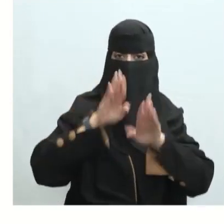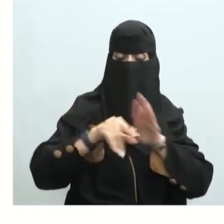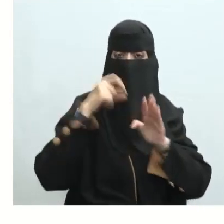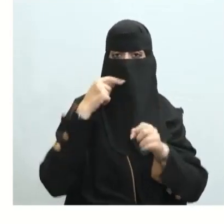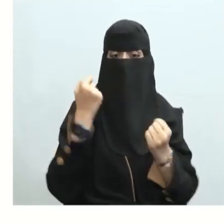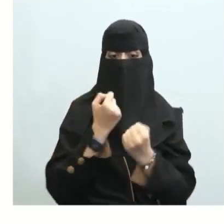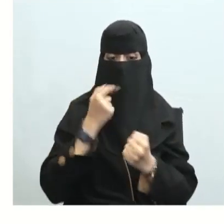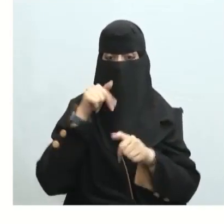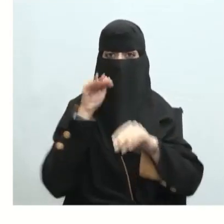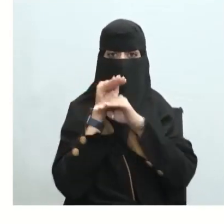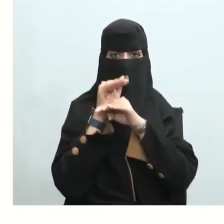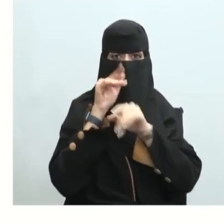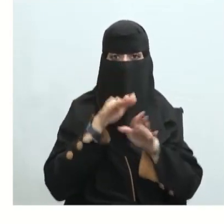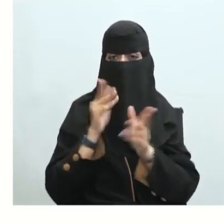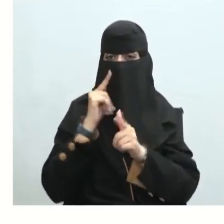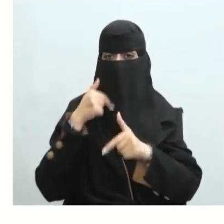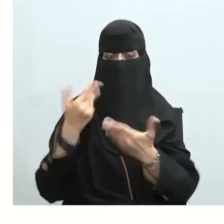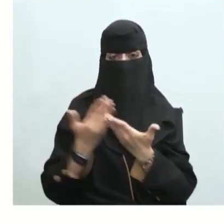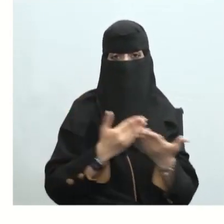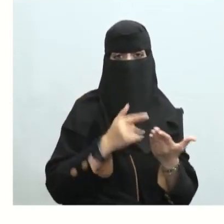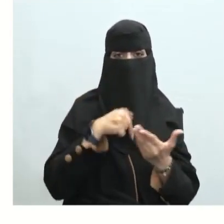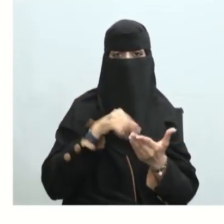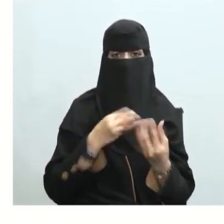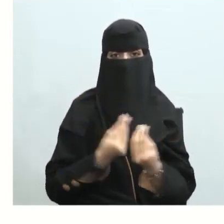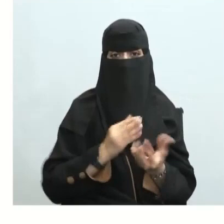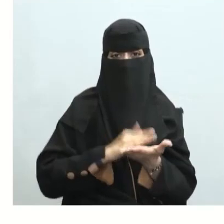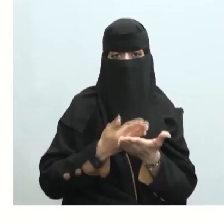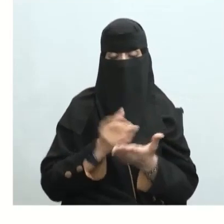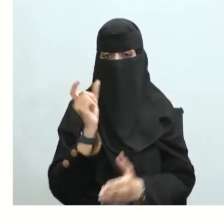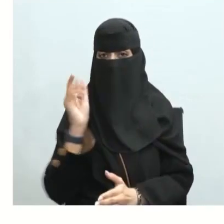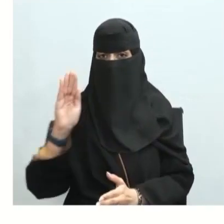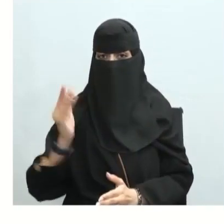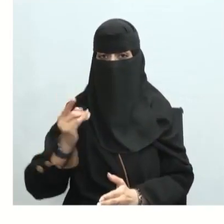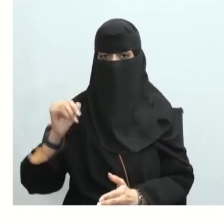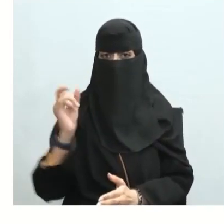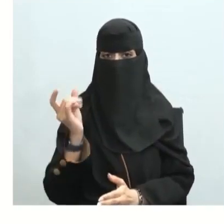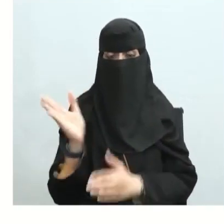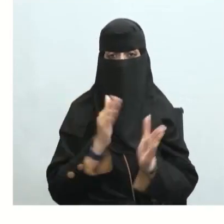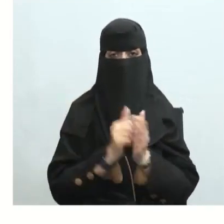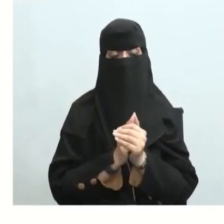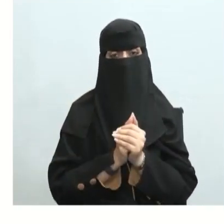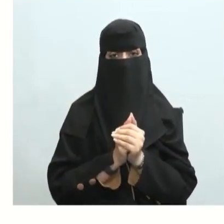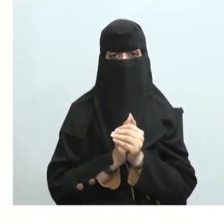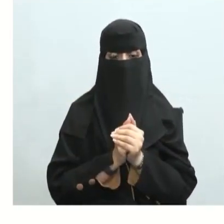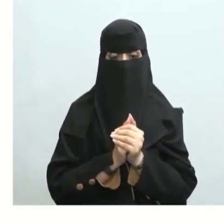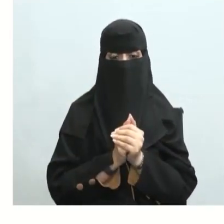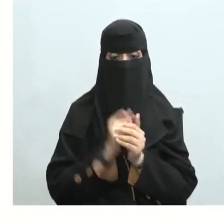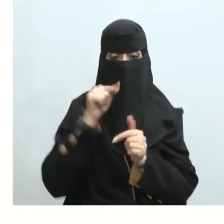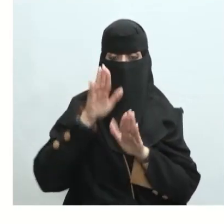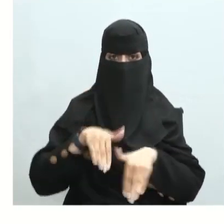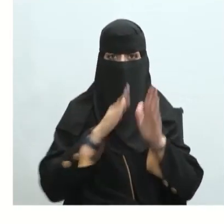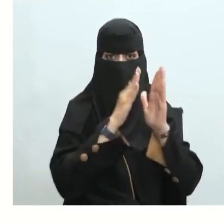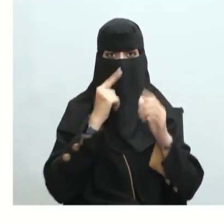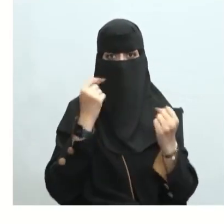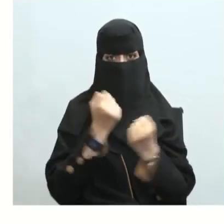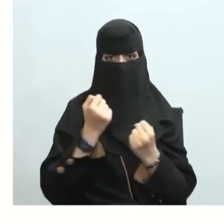نشاطات التعلم نشاطات التعلم يشاركني في تقديم هذا الدرس في لغه الاشاره الاستاذه نسرين النصار نحن في الوحده